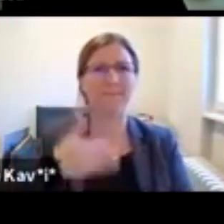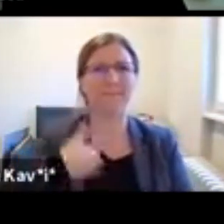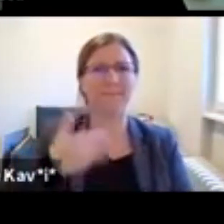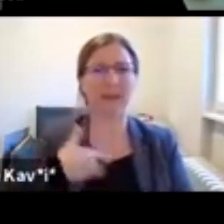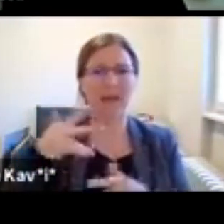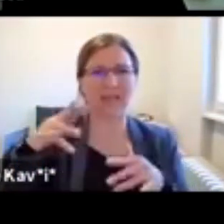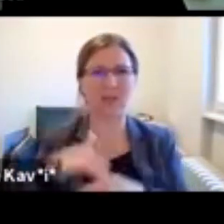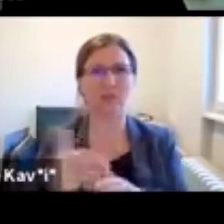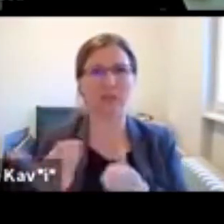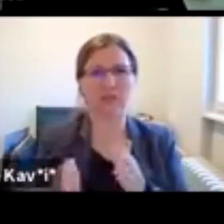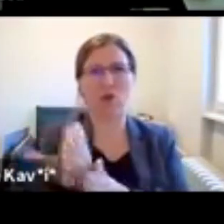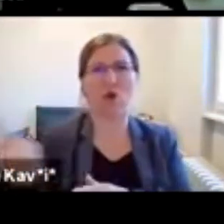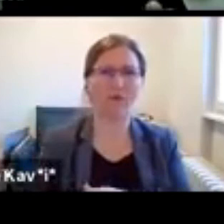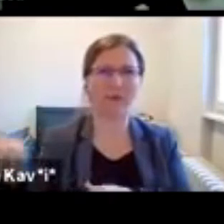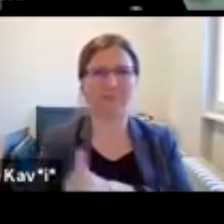Ivana